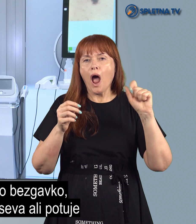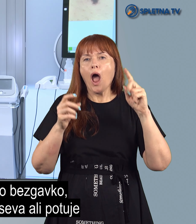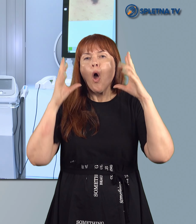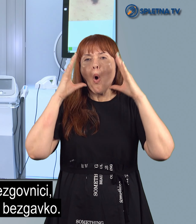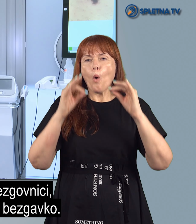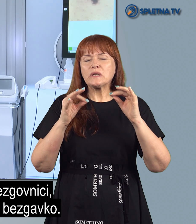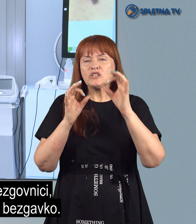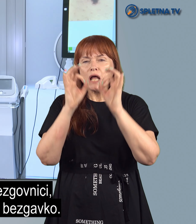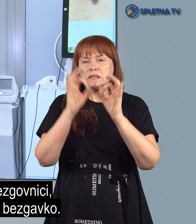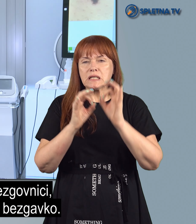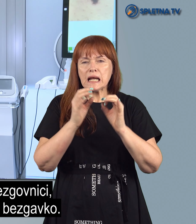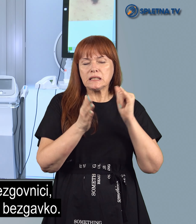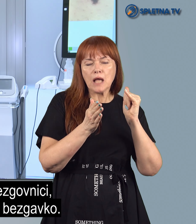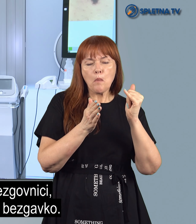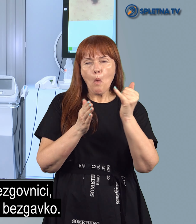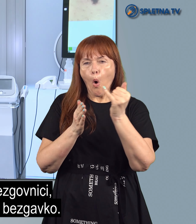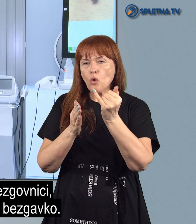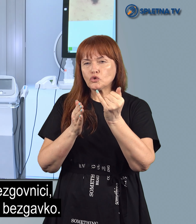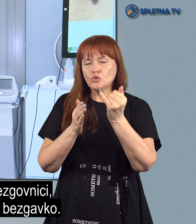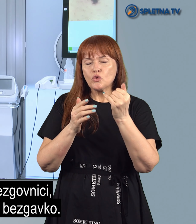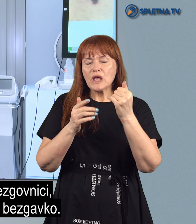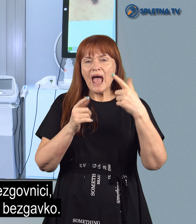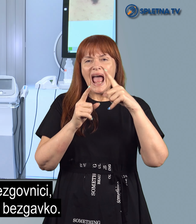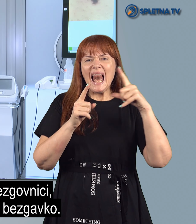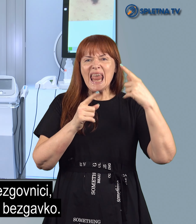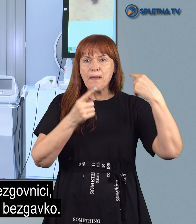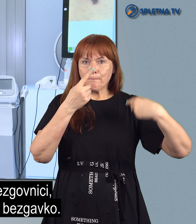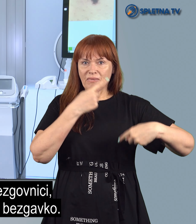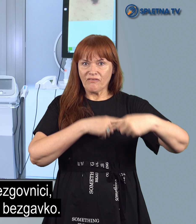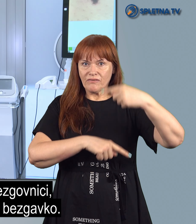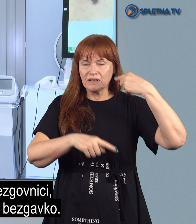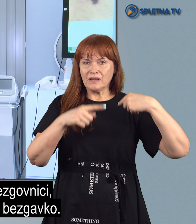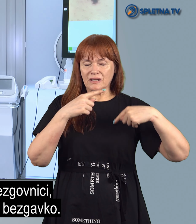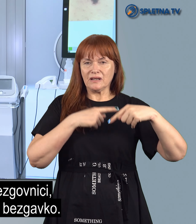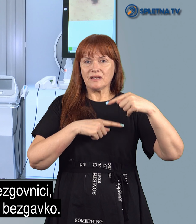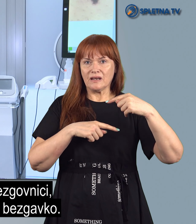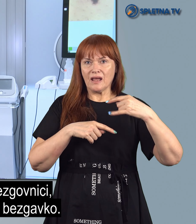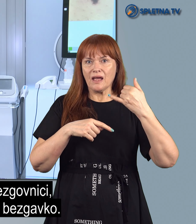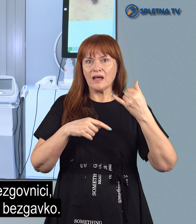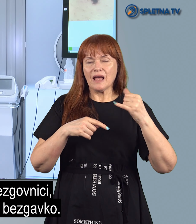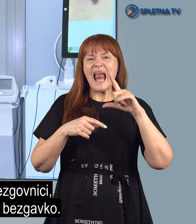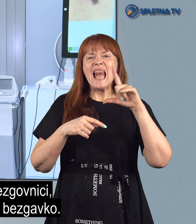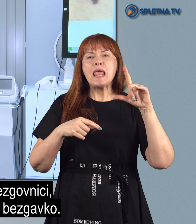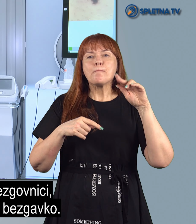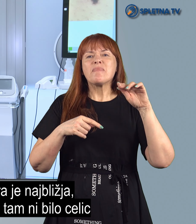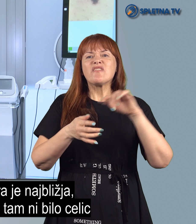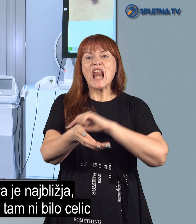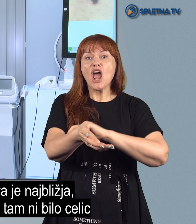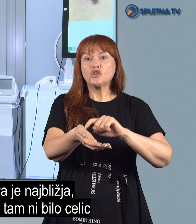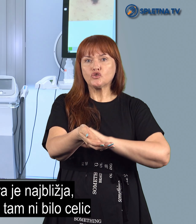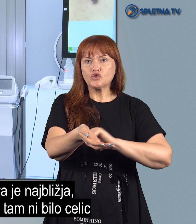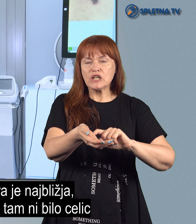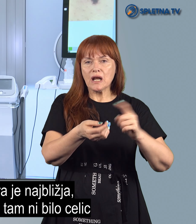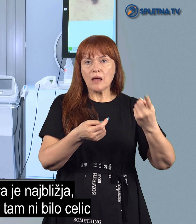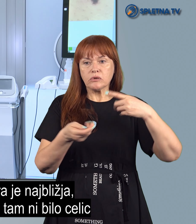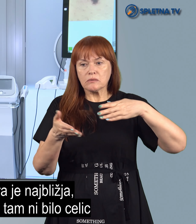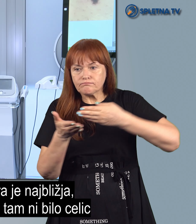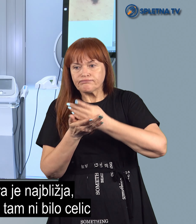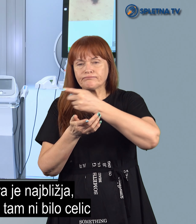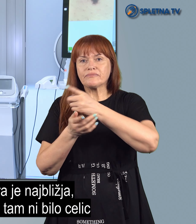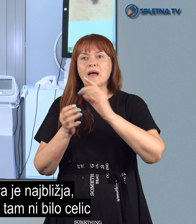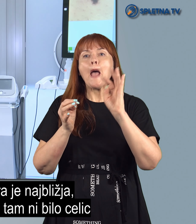potuje celica po nekem limfnem, po neki mezgovnici, temu so limfne žile, v